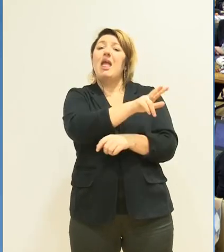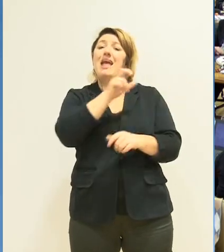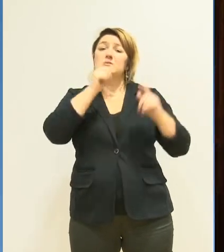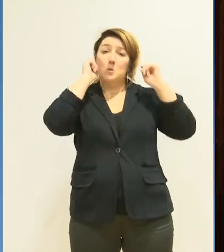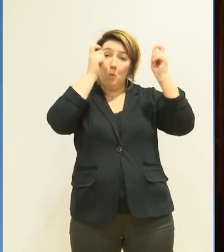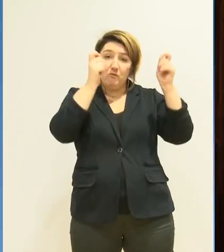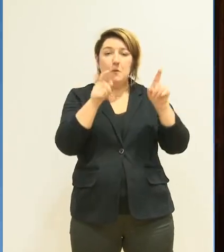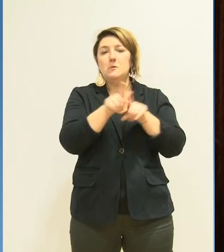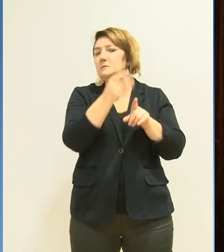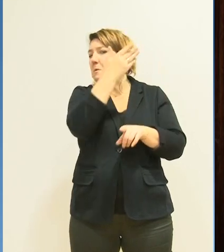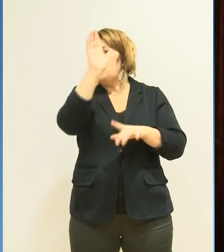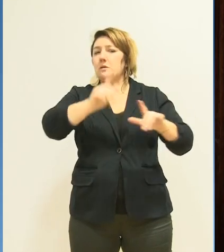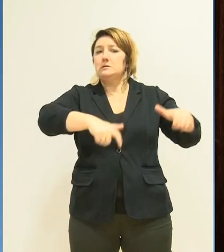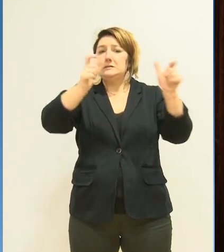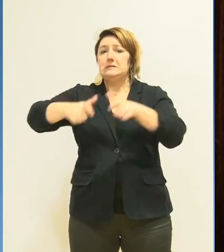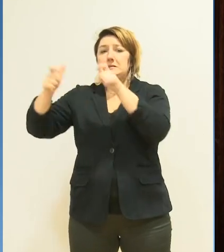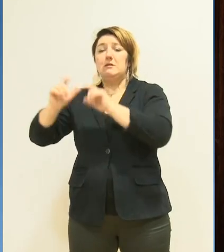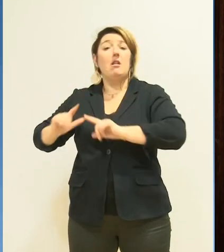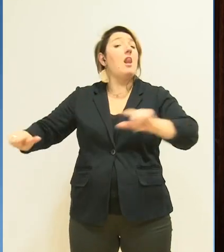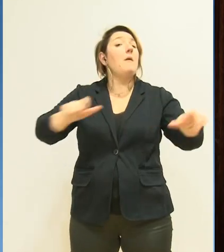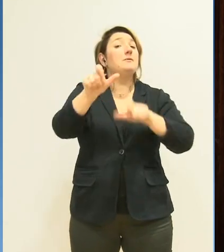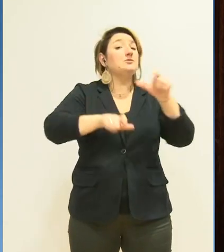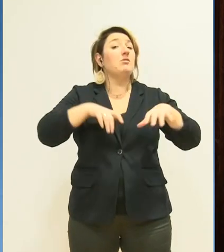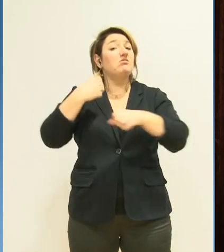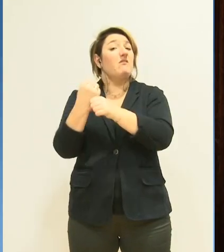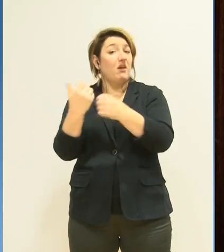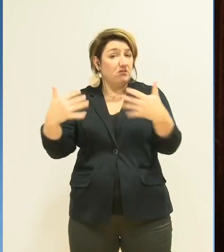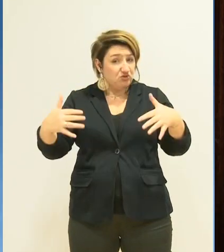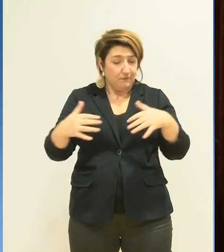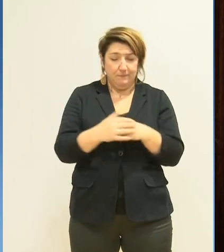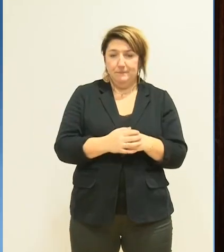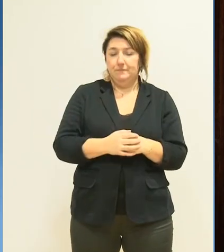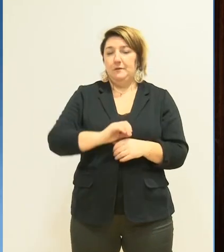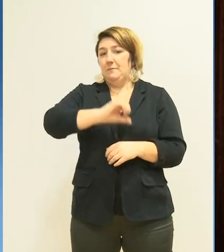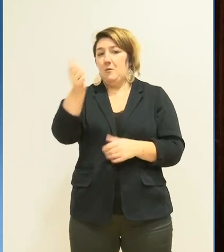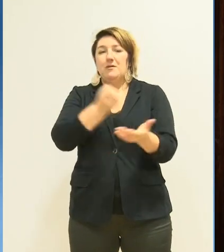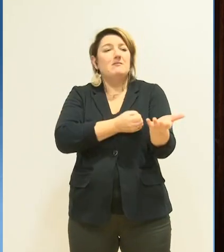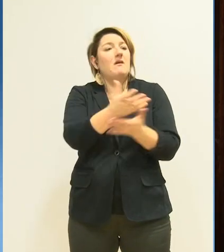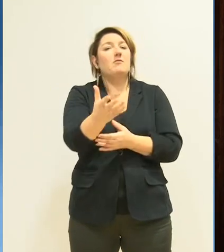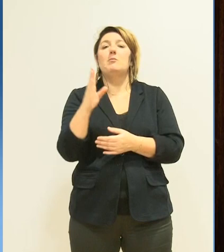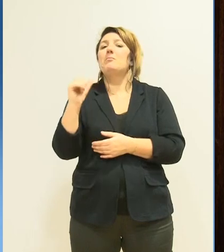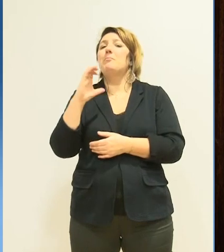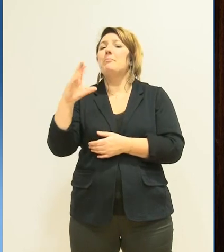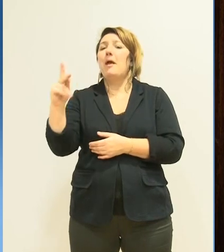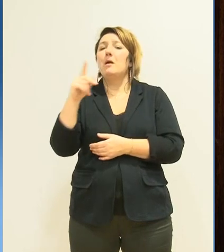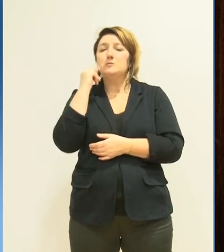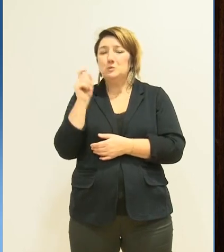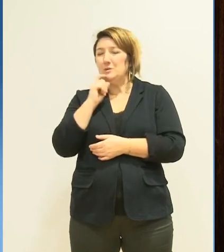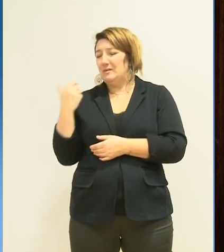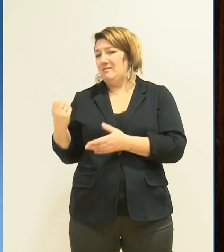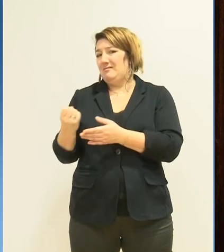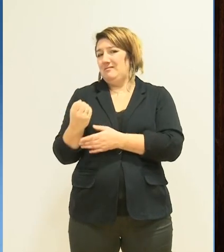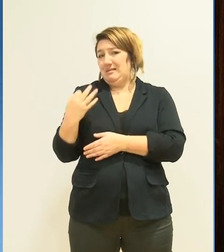les autres sites d'abord de rappeler que l'information comme antoine bac l'a rappelé a toujours été donnée